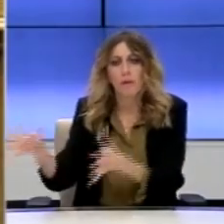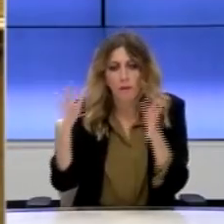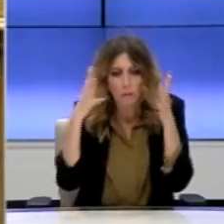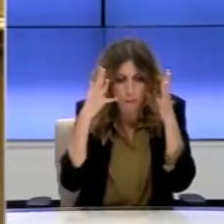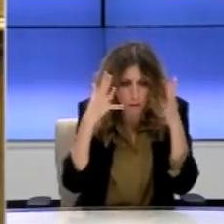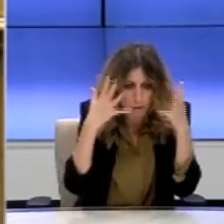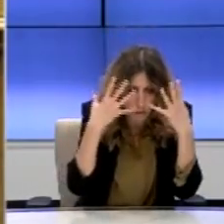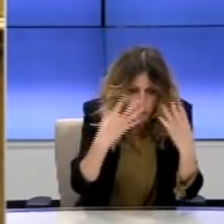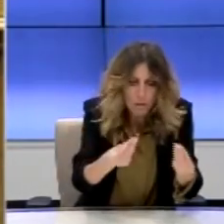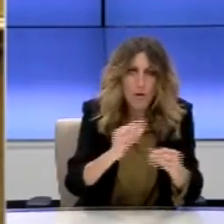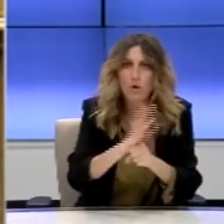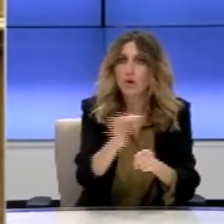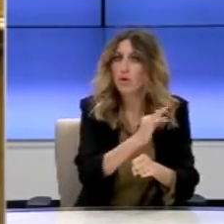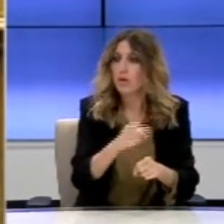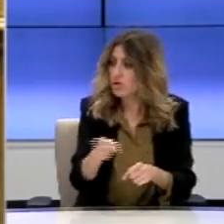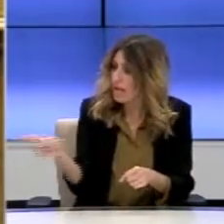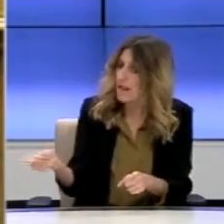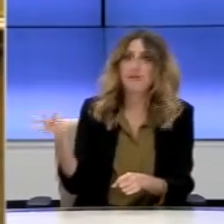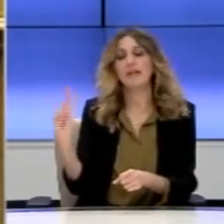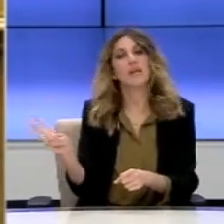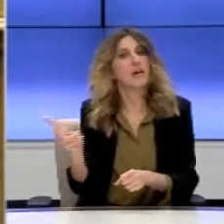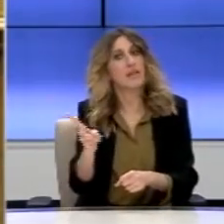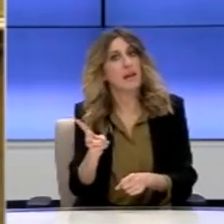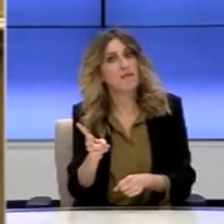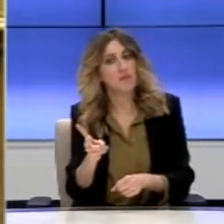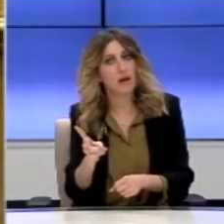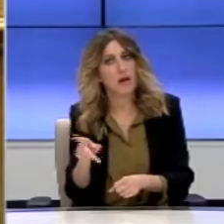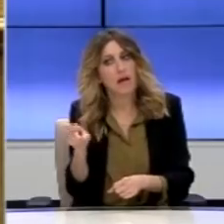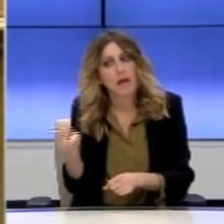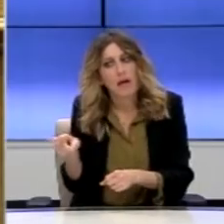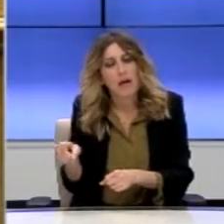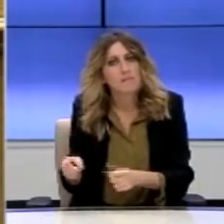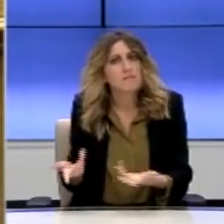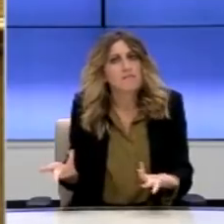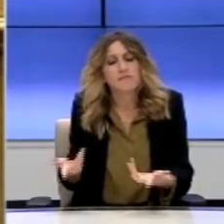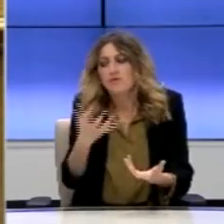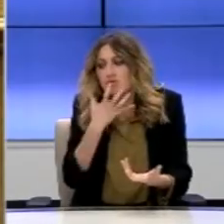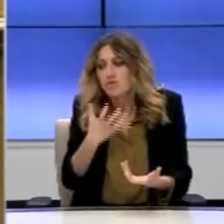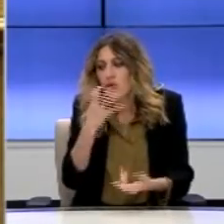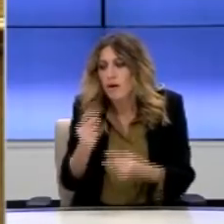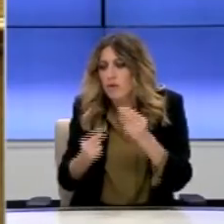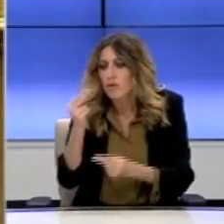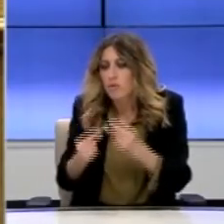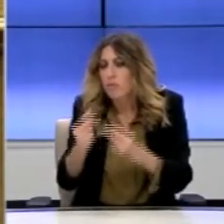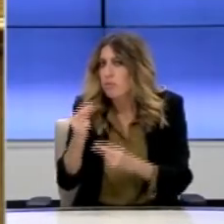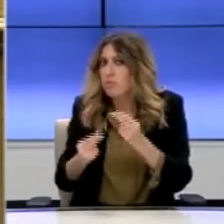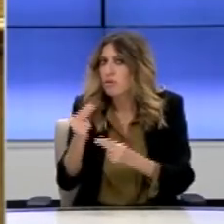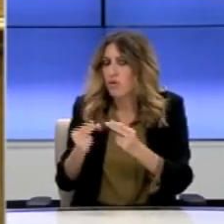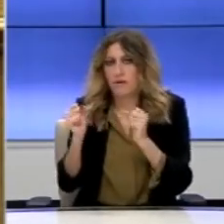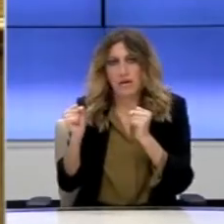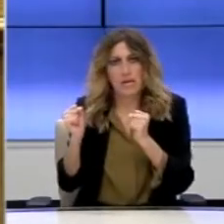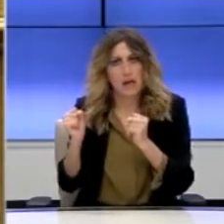είναι πολύ υψηλού κινδύνου και έχουν χειρότερη πρόγνωση, έχουν καθυστερήσει ή ακόμη και